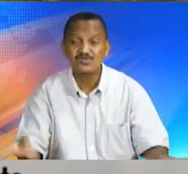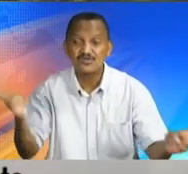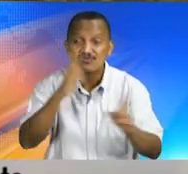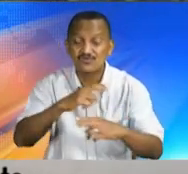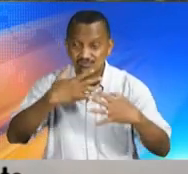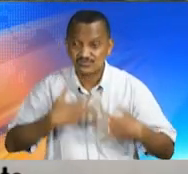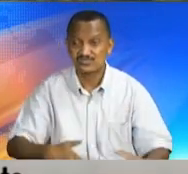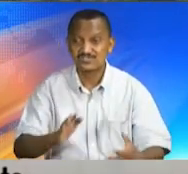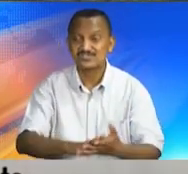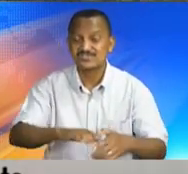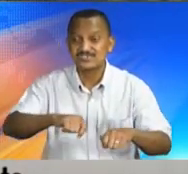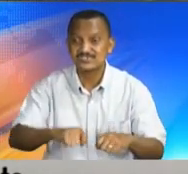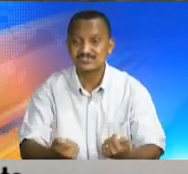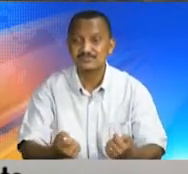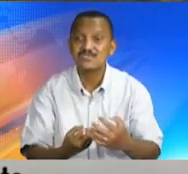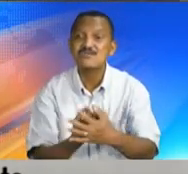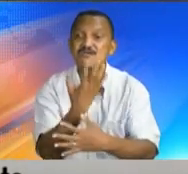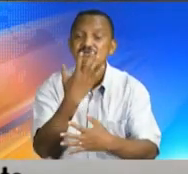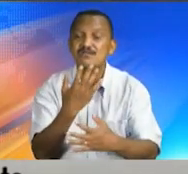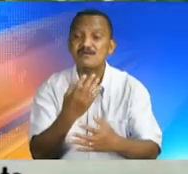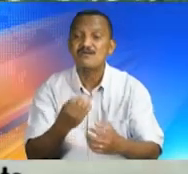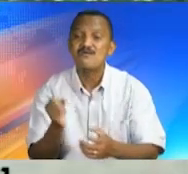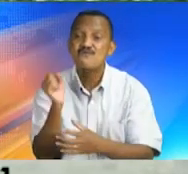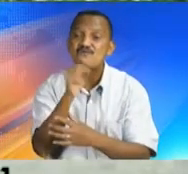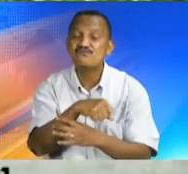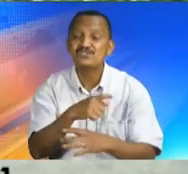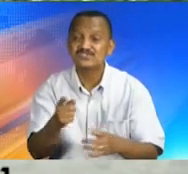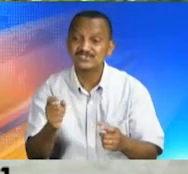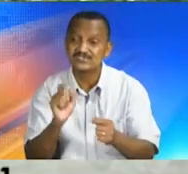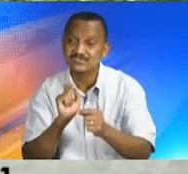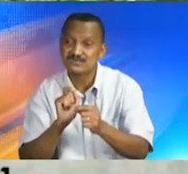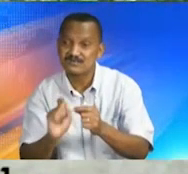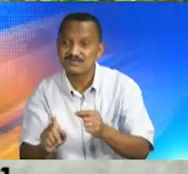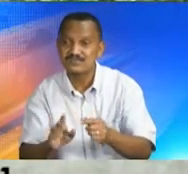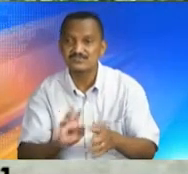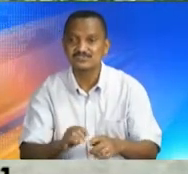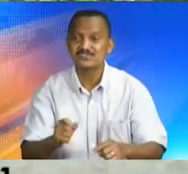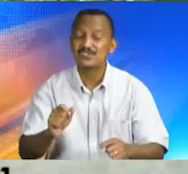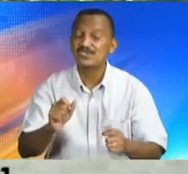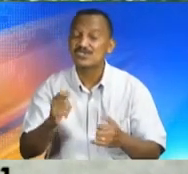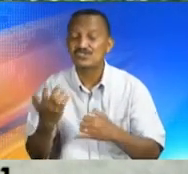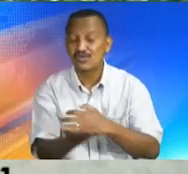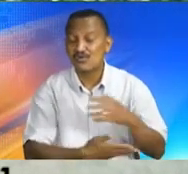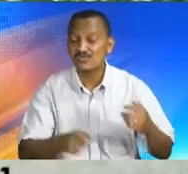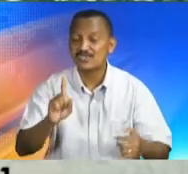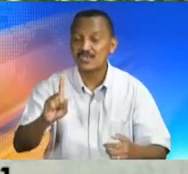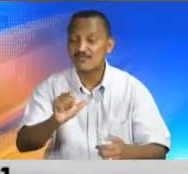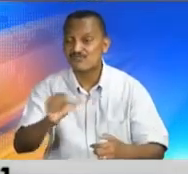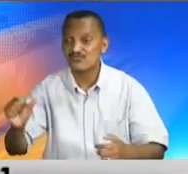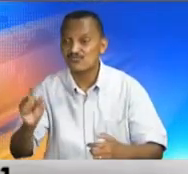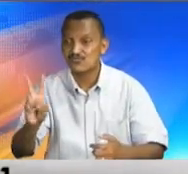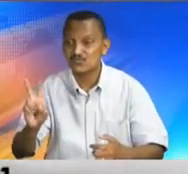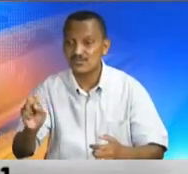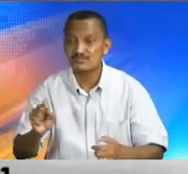toetr'andro sy ny fahasimban'ny ala vokatry ny doro tanety. Eo ihany koa ny fisian'ny vaharoana hanomboka ny taona 1800 teto Madagasikara